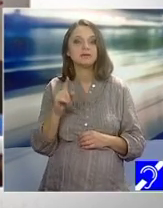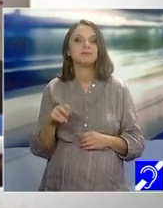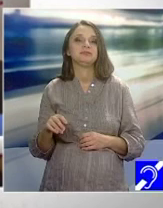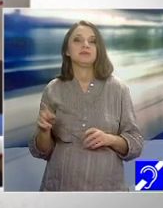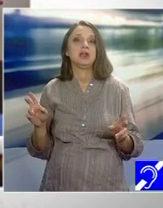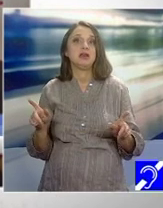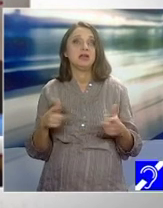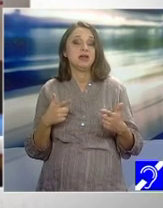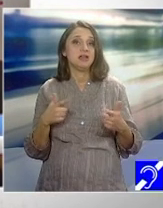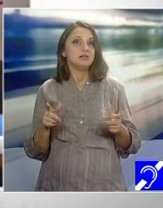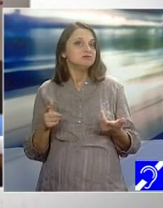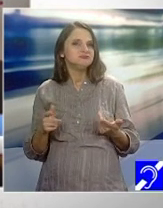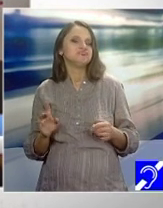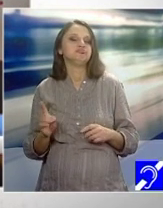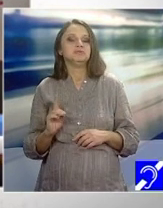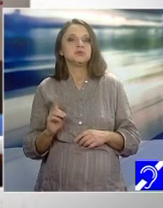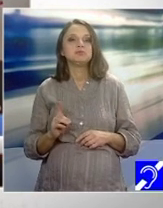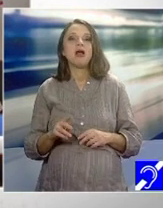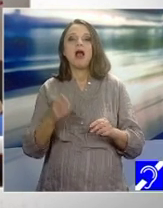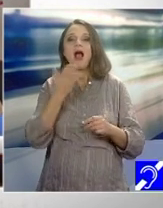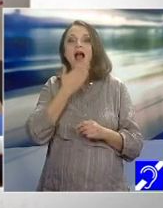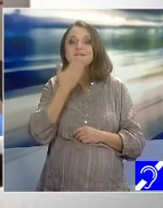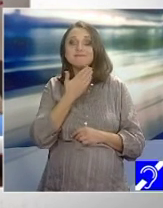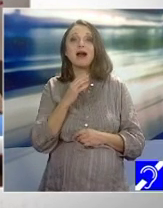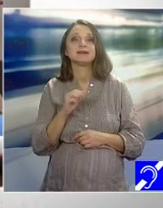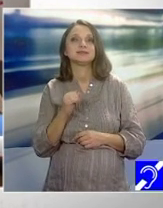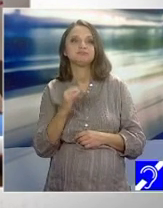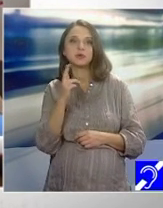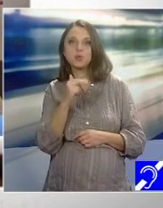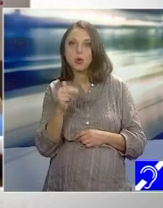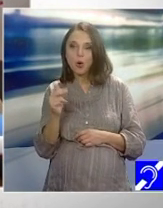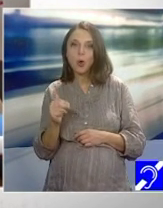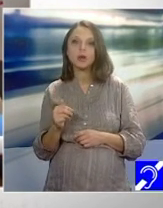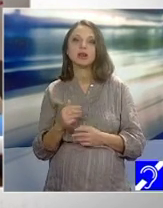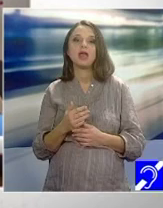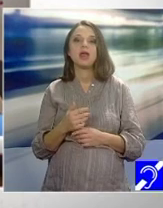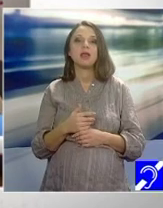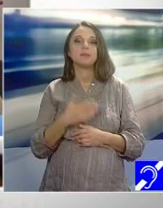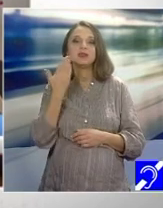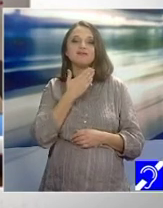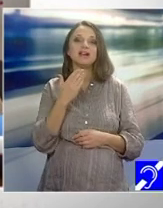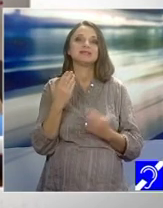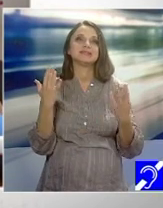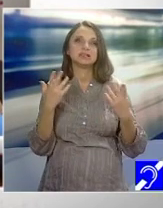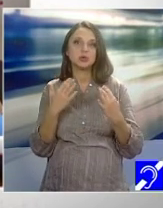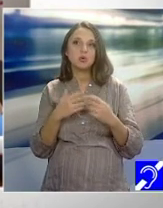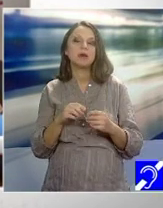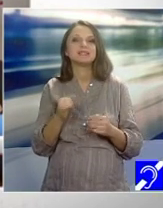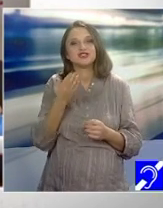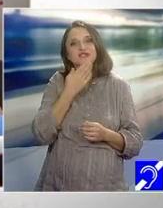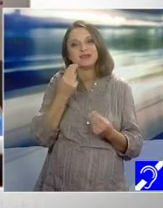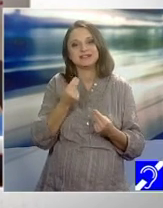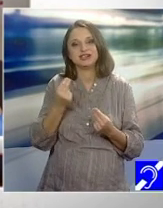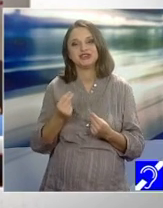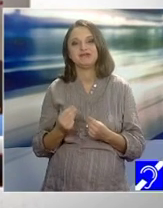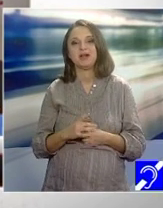o să învețe numere, o să învețe un spectacol educativ de magie, pentru că așa e frumos să le faci copiilor un spectacol în care tot timpul